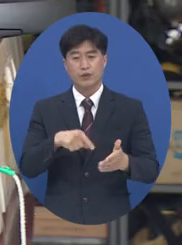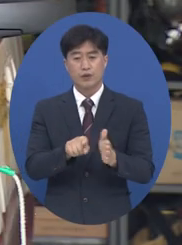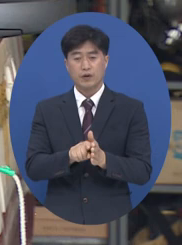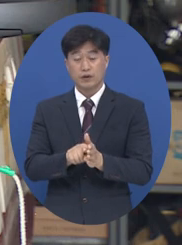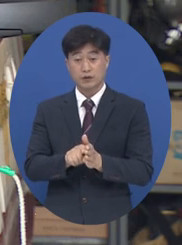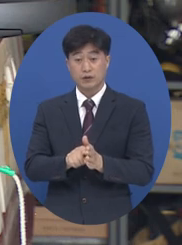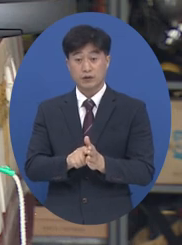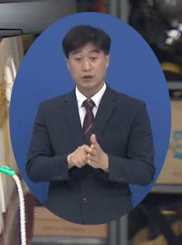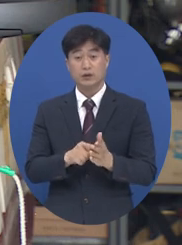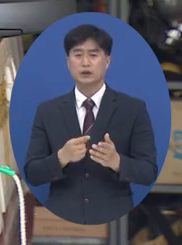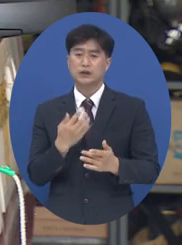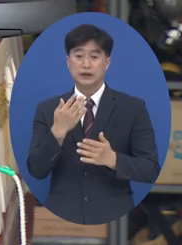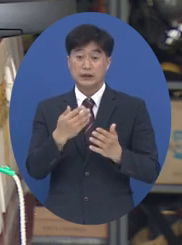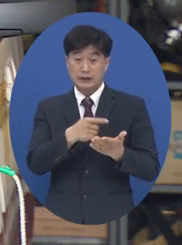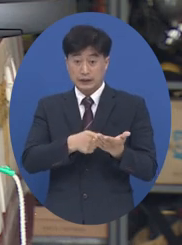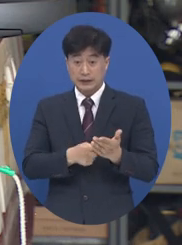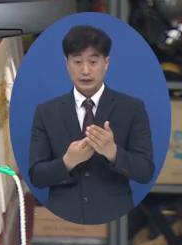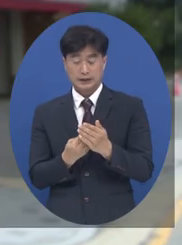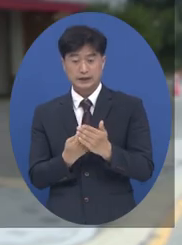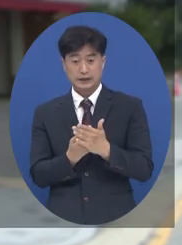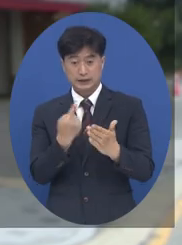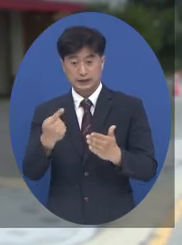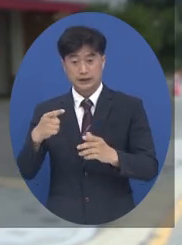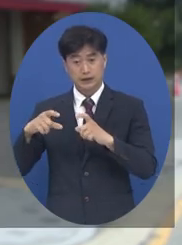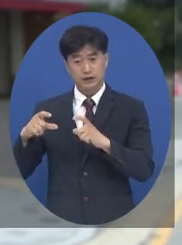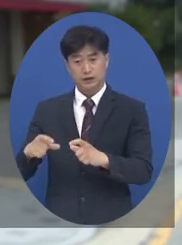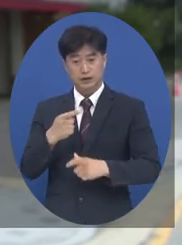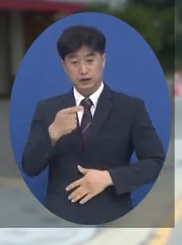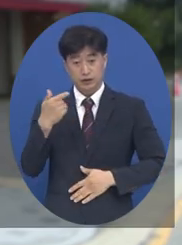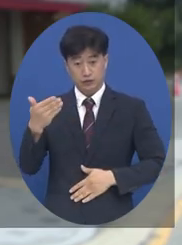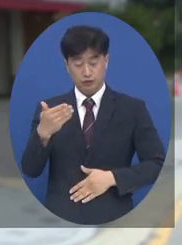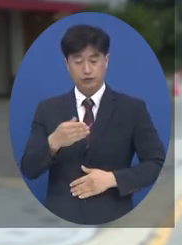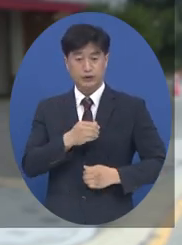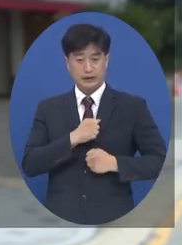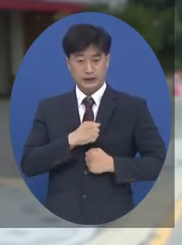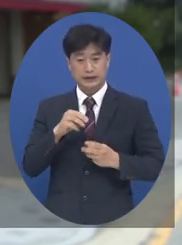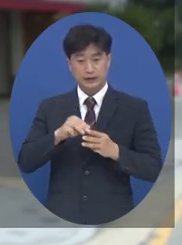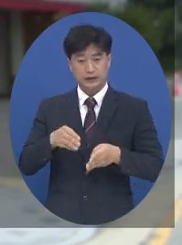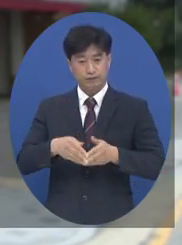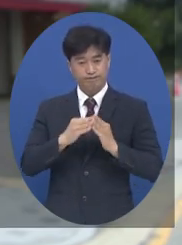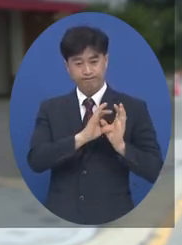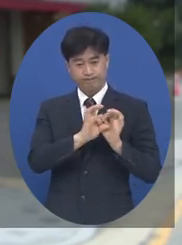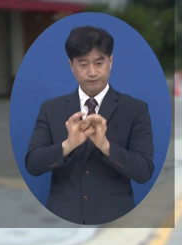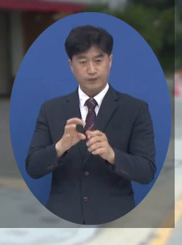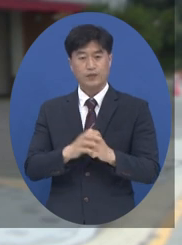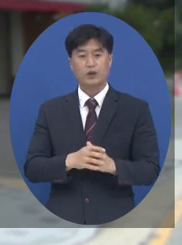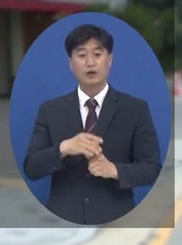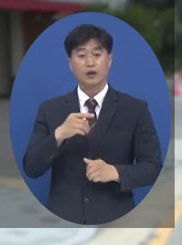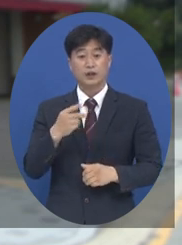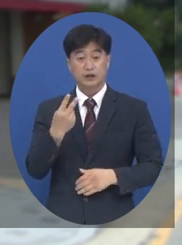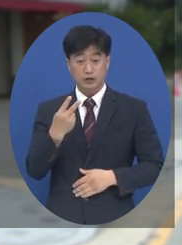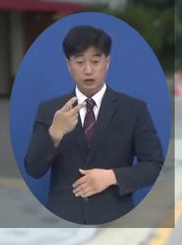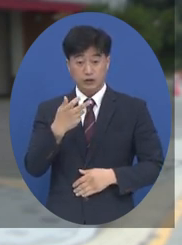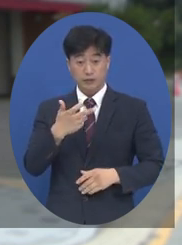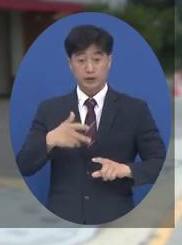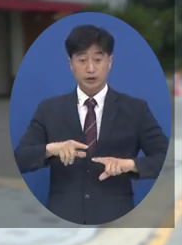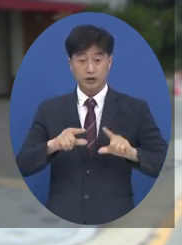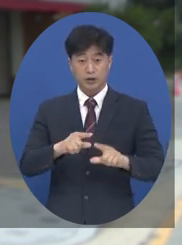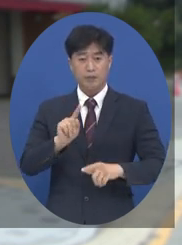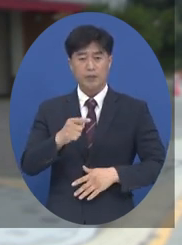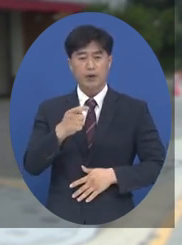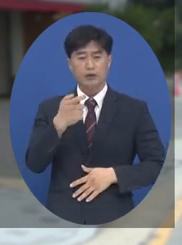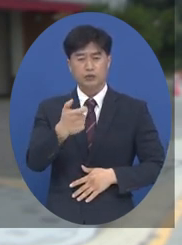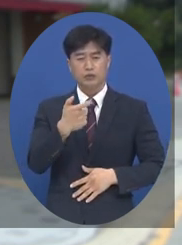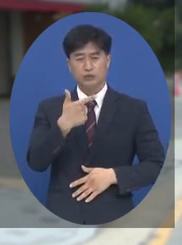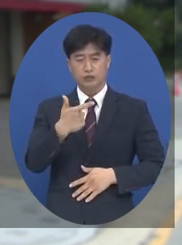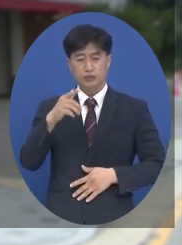일과 져 센터를 설치하고 있습니다 2017년 패기 66 곳이었던 보내 119 안전센터 는 최근 3년간 23